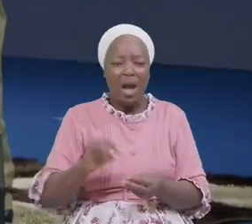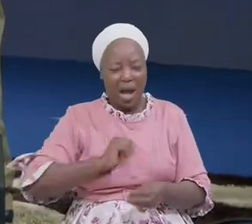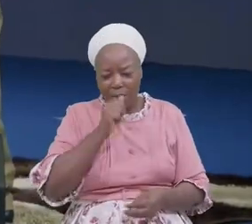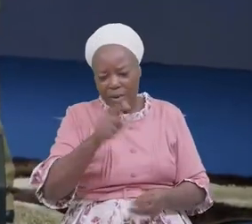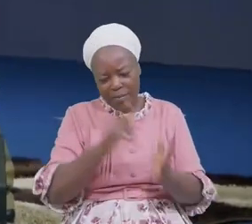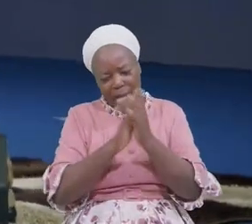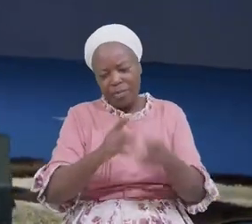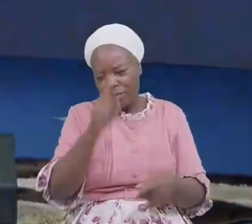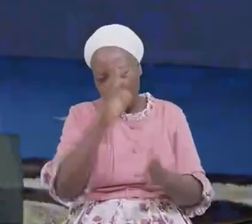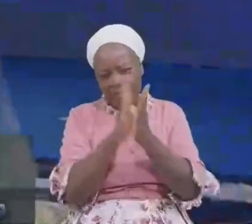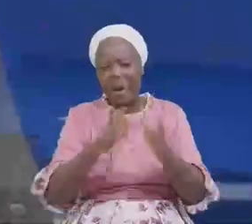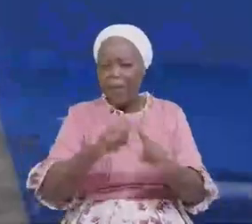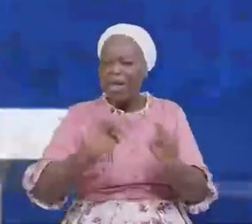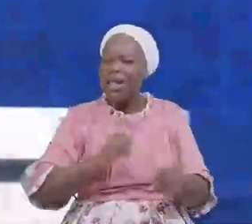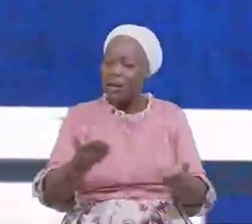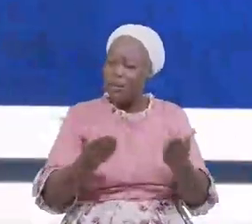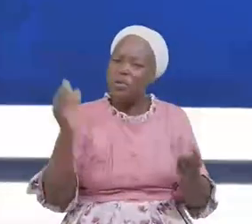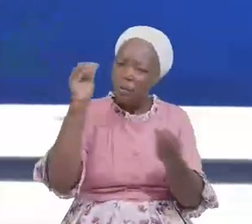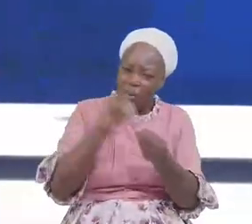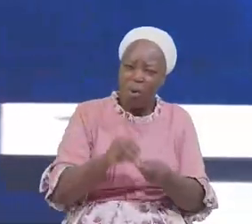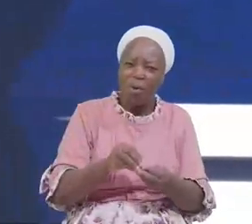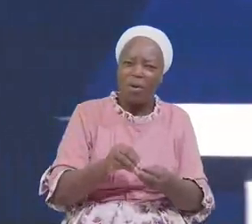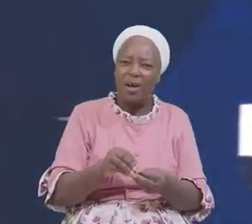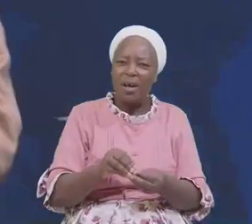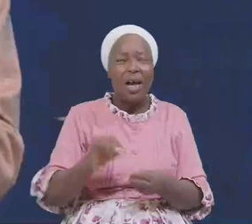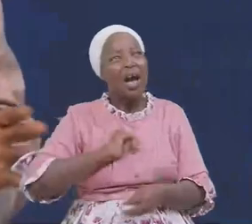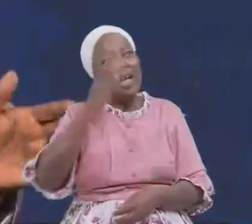Je crois en la vie, mais je veux plus.